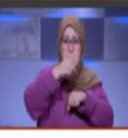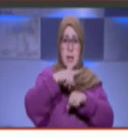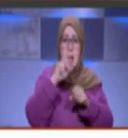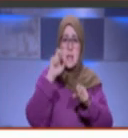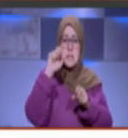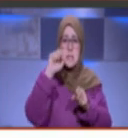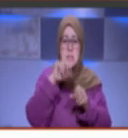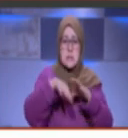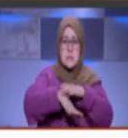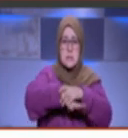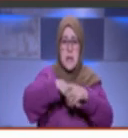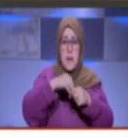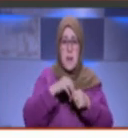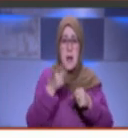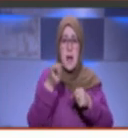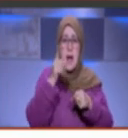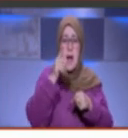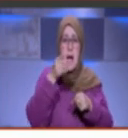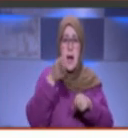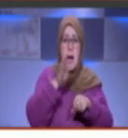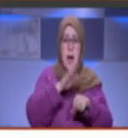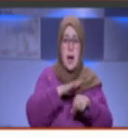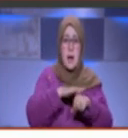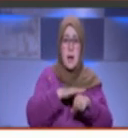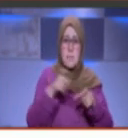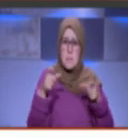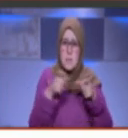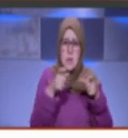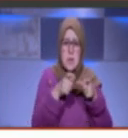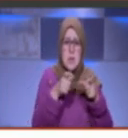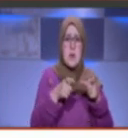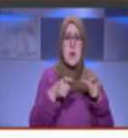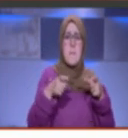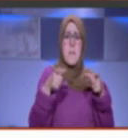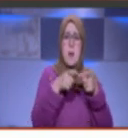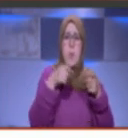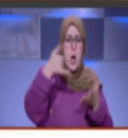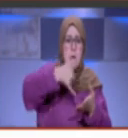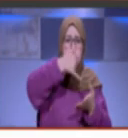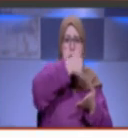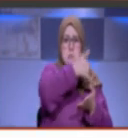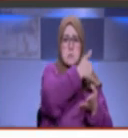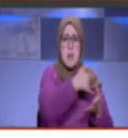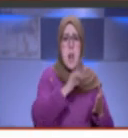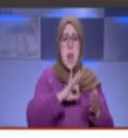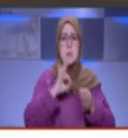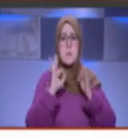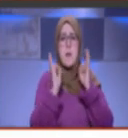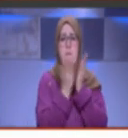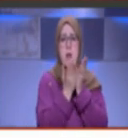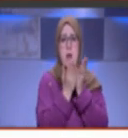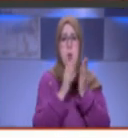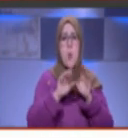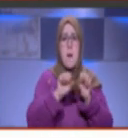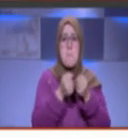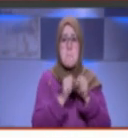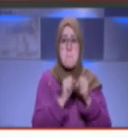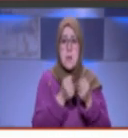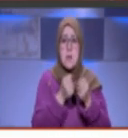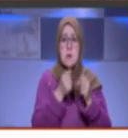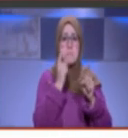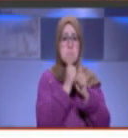يكون هناك اتجاه الى مزيد من التشدد لزيادة العزل ولمنع انتشار